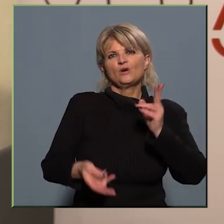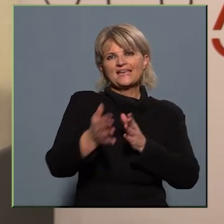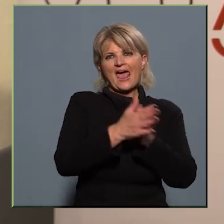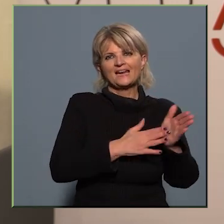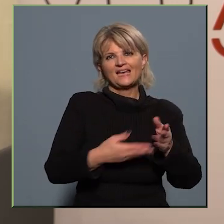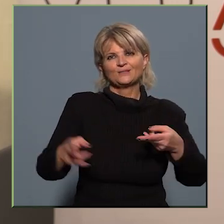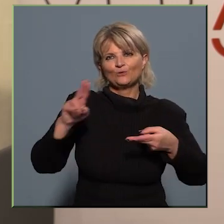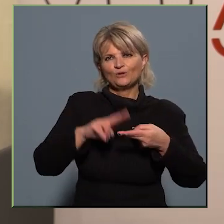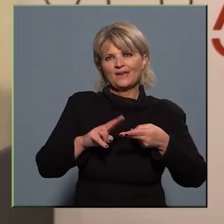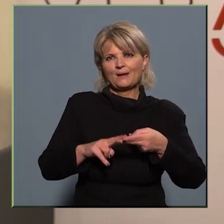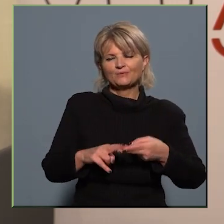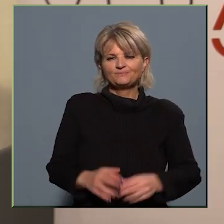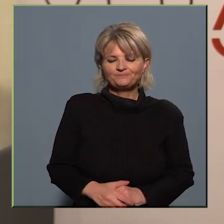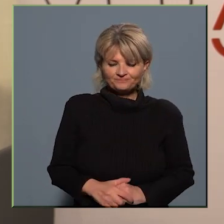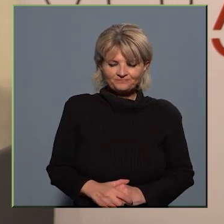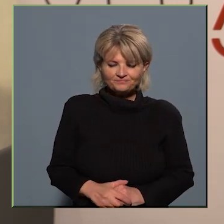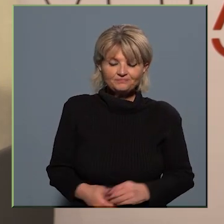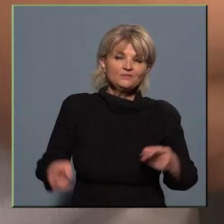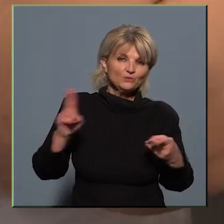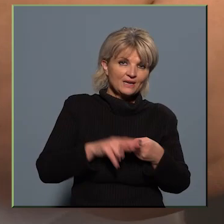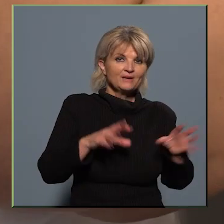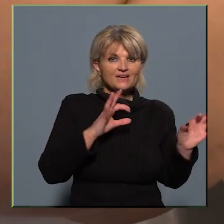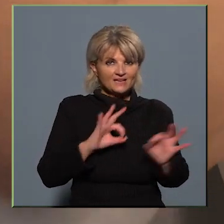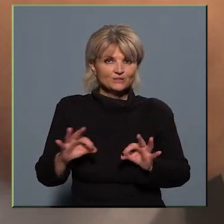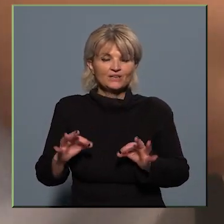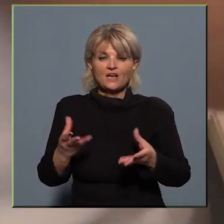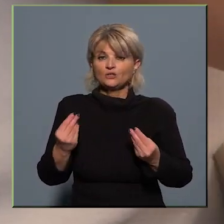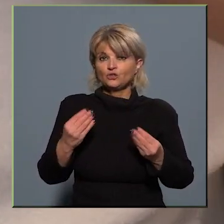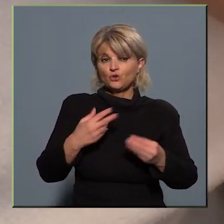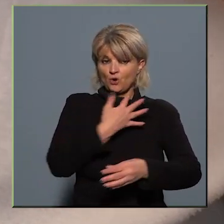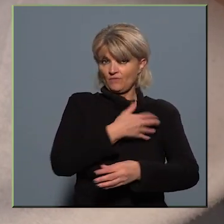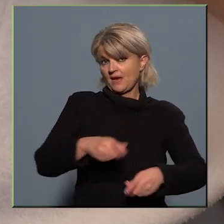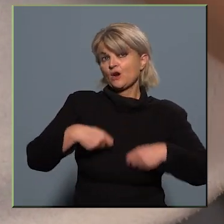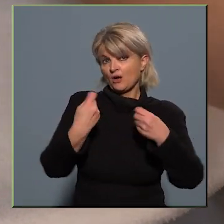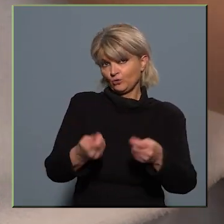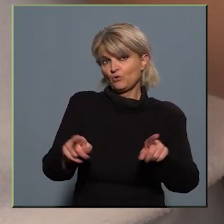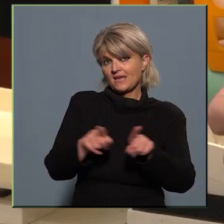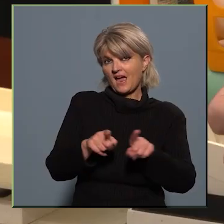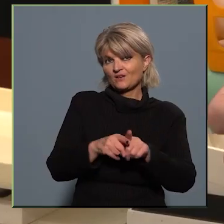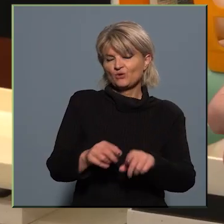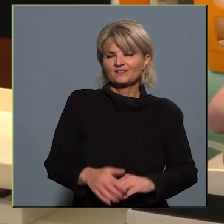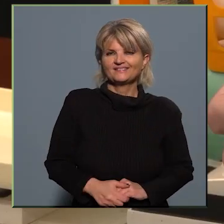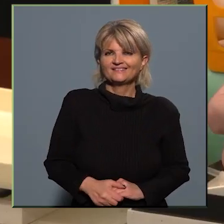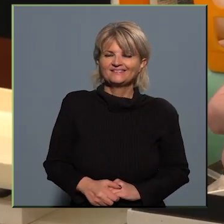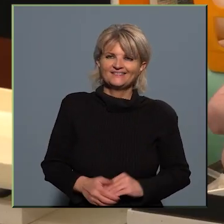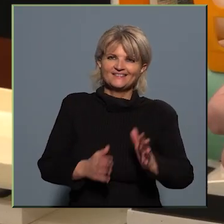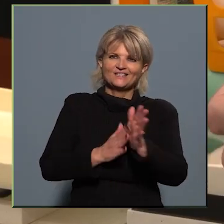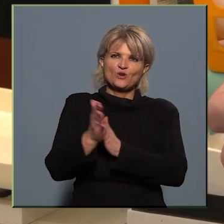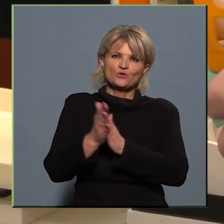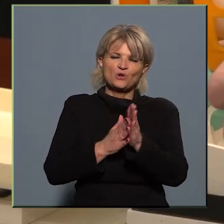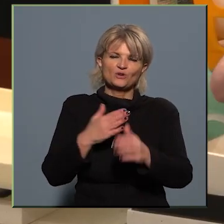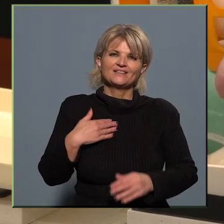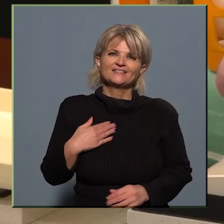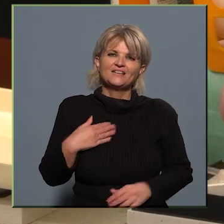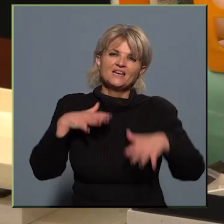az ünnepek, vagy az ünnepekre való hangolódás, és ilyenkor sok donor jelenik meg a véradásainkon, ami nagy örömünkre